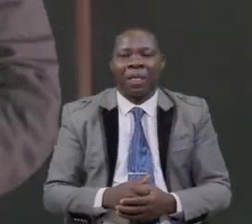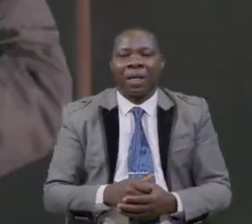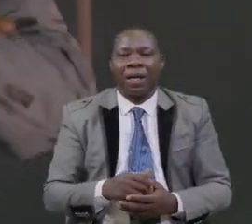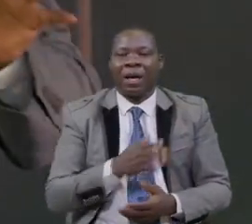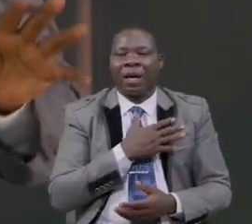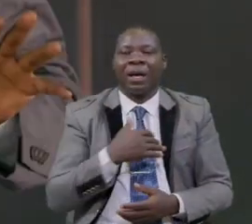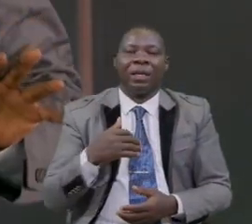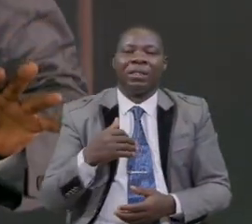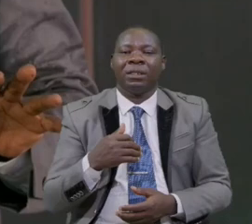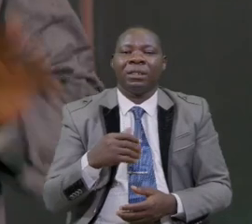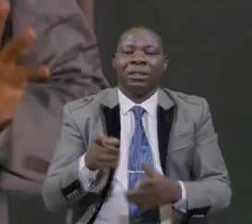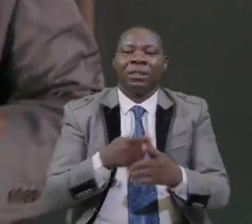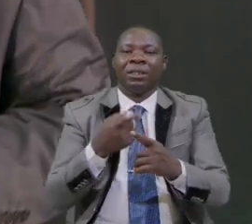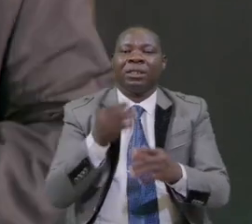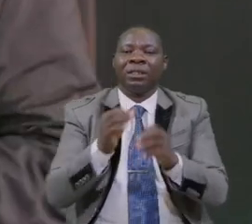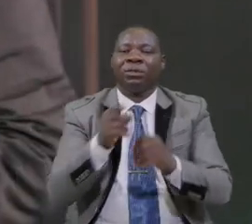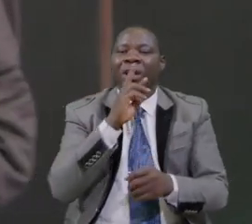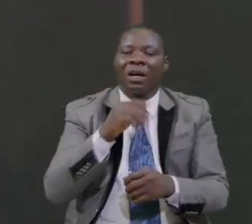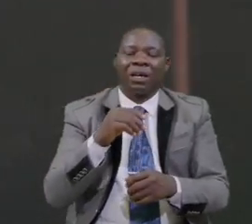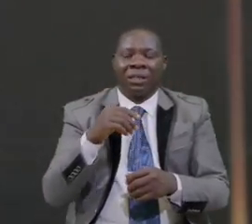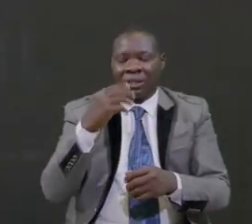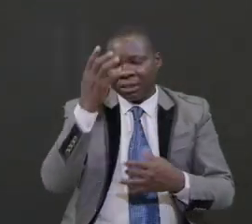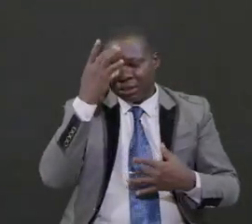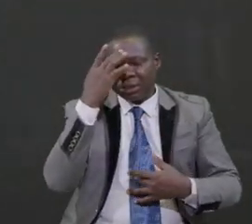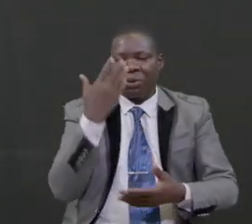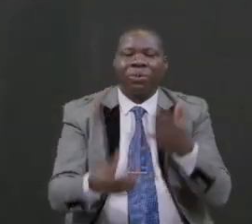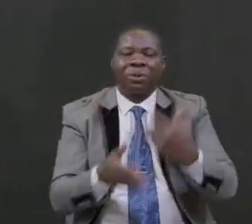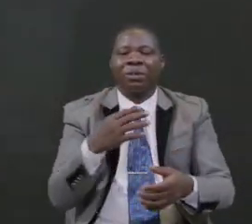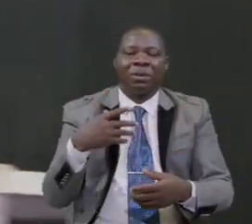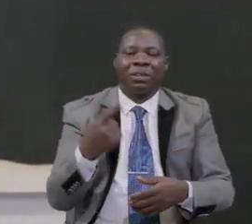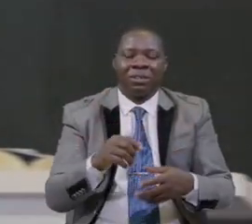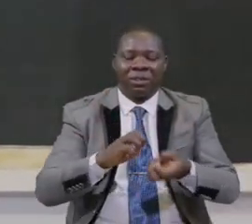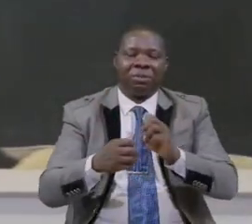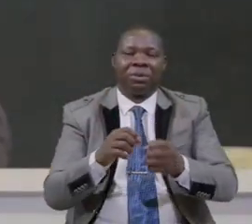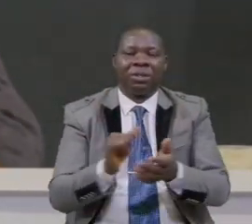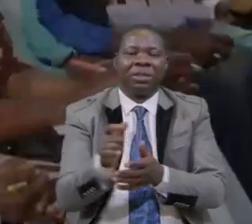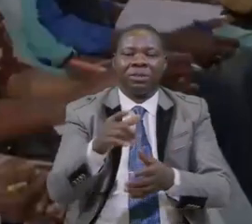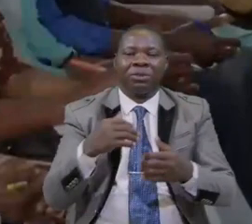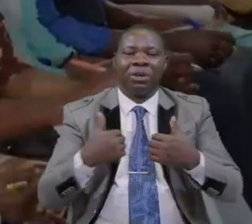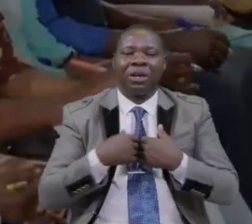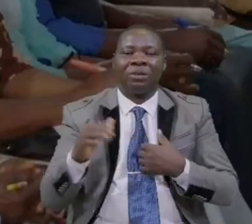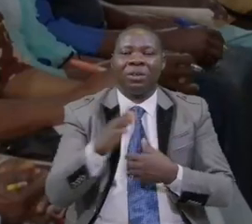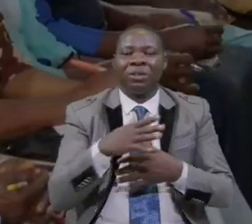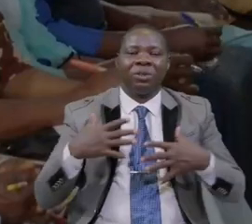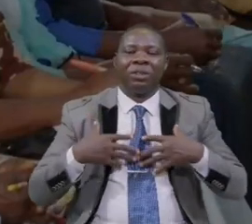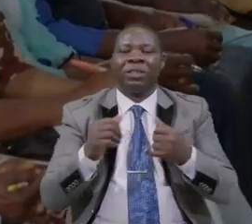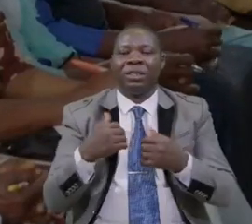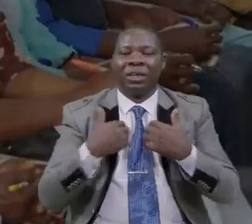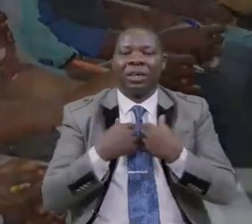si vous êtes malade, quel que soit le problème que vous avez, votre guérison est venue.